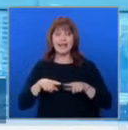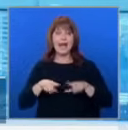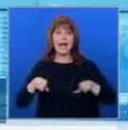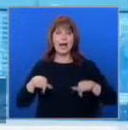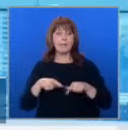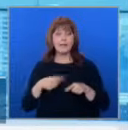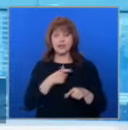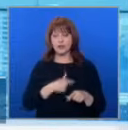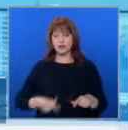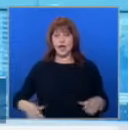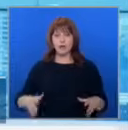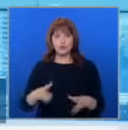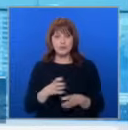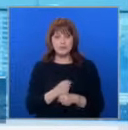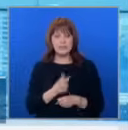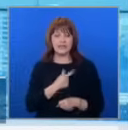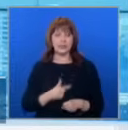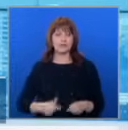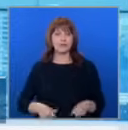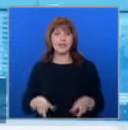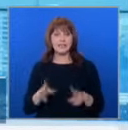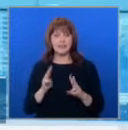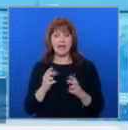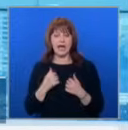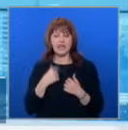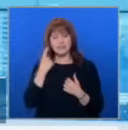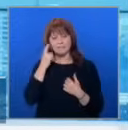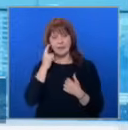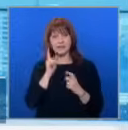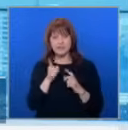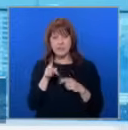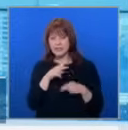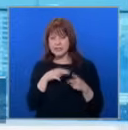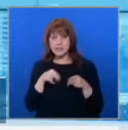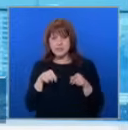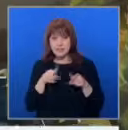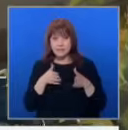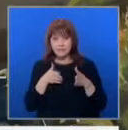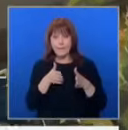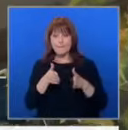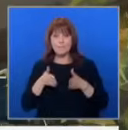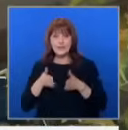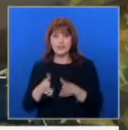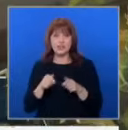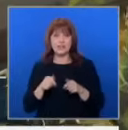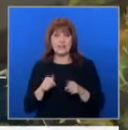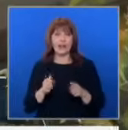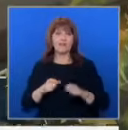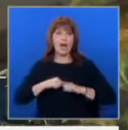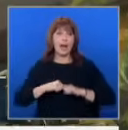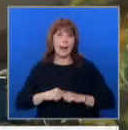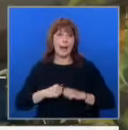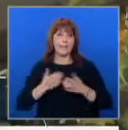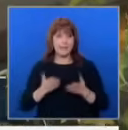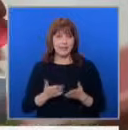националното спасение, на националното съгласие. Аз считам, че трябва да се търсят такива пътища за подобен кабинет. В момента се